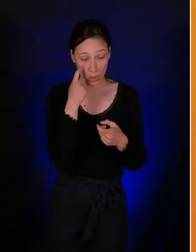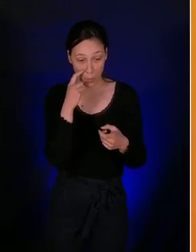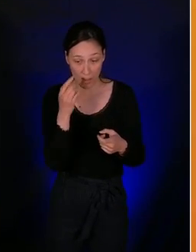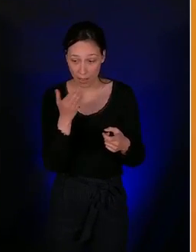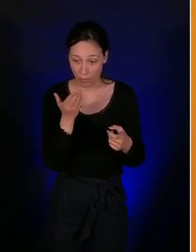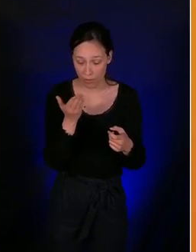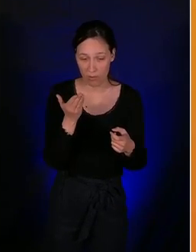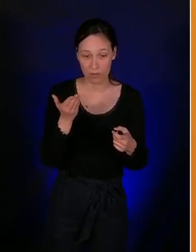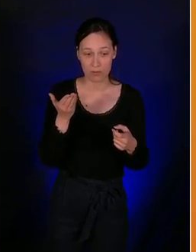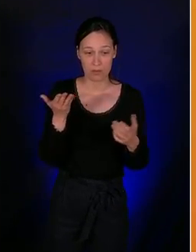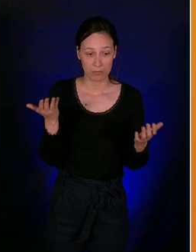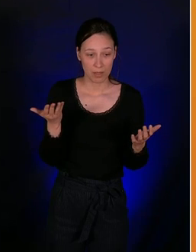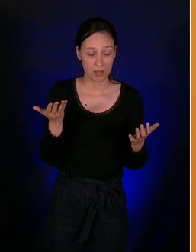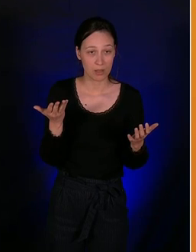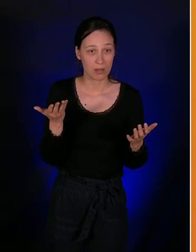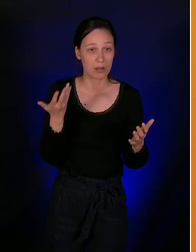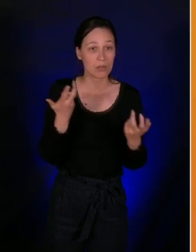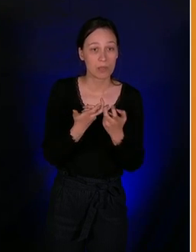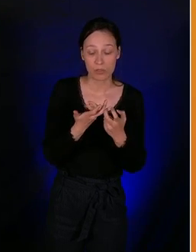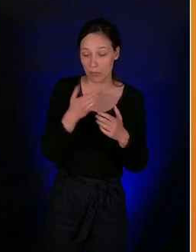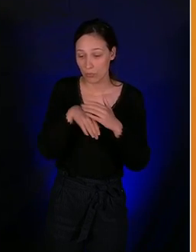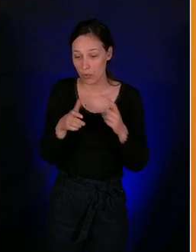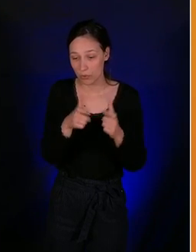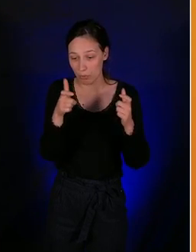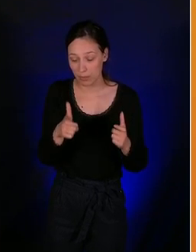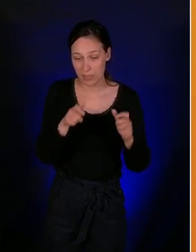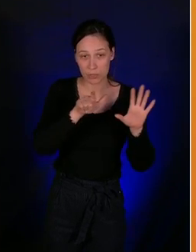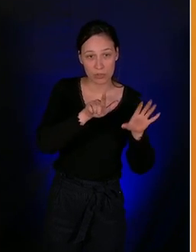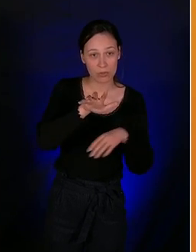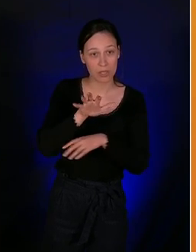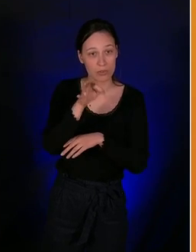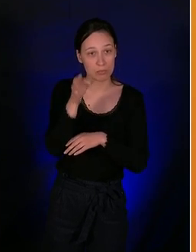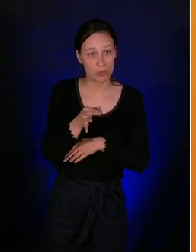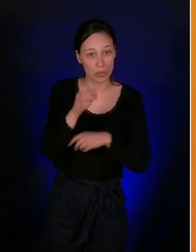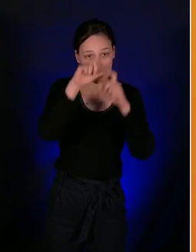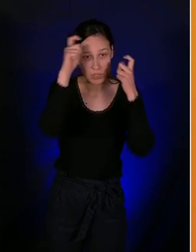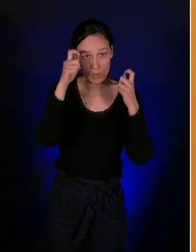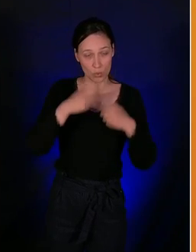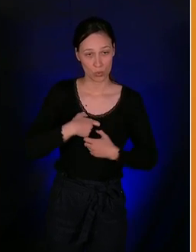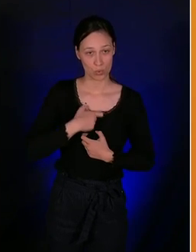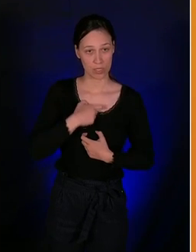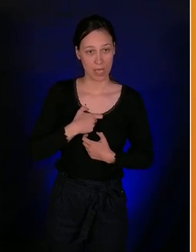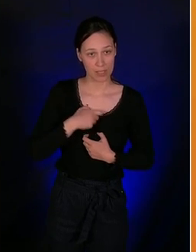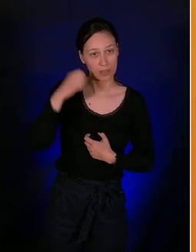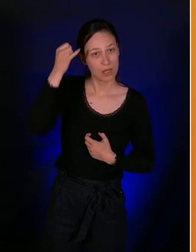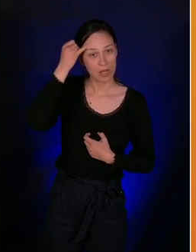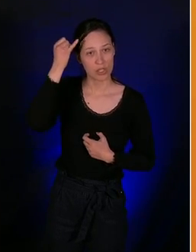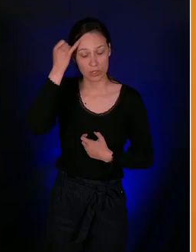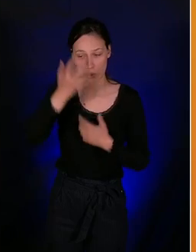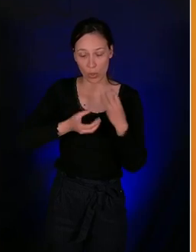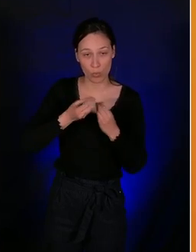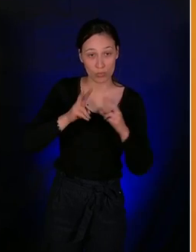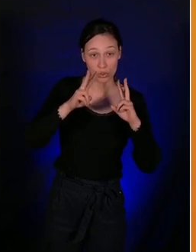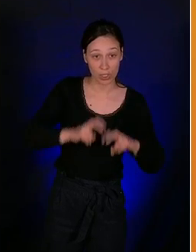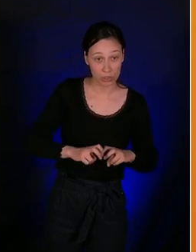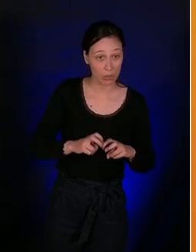CGT, dans un établissement où il y a 75% de cadres, d'ingénieurs et de chercheurs, voilà, ça n'est pas